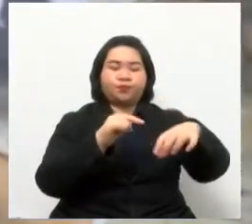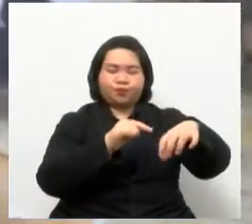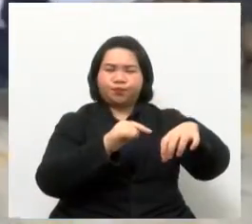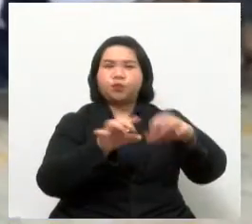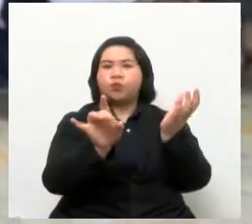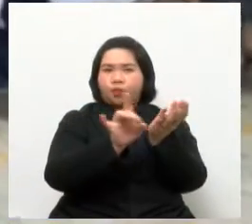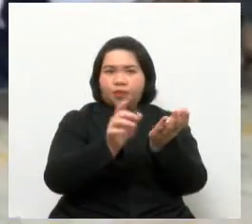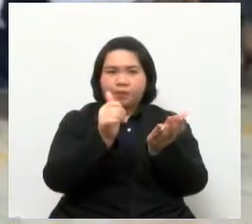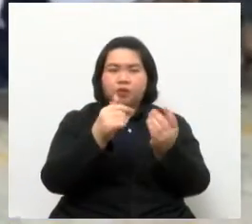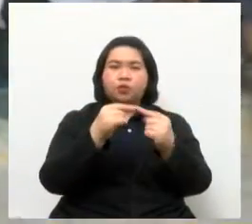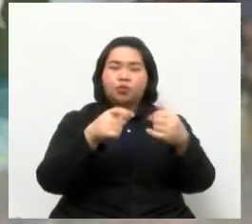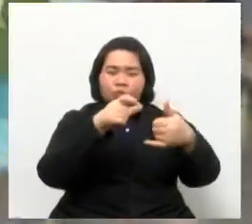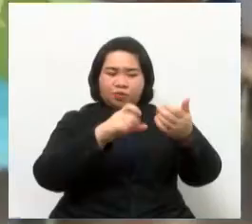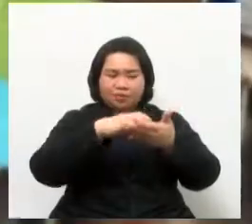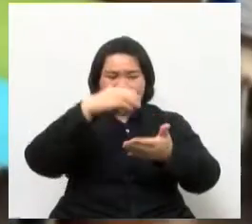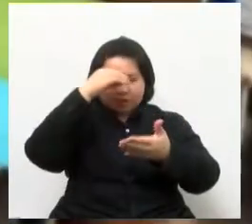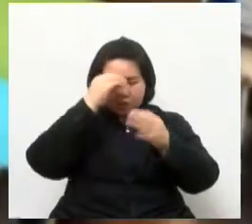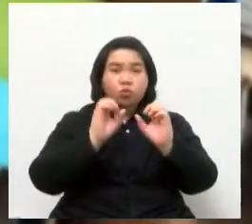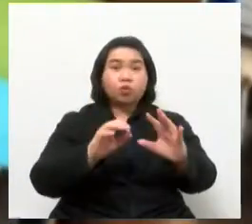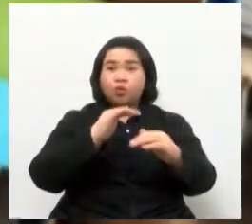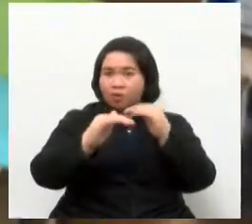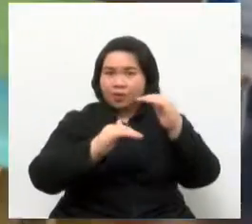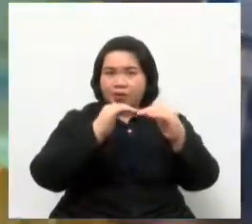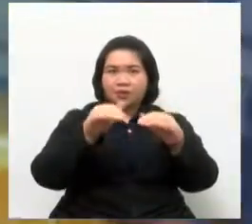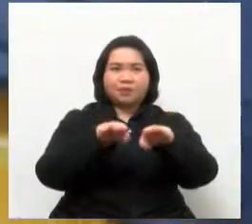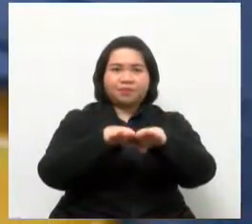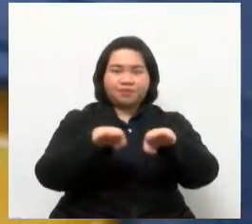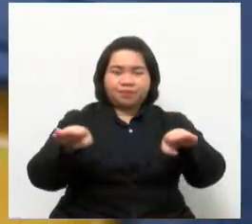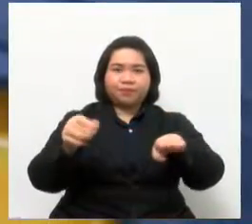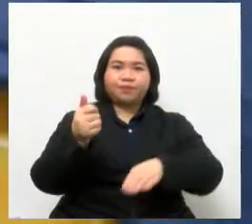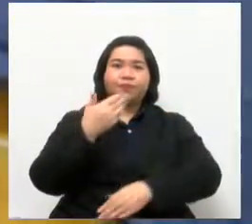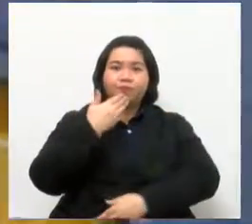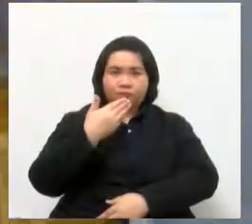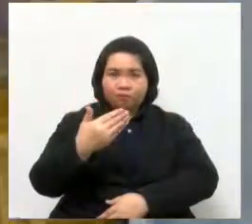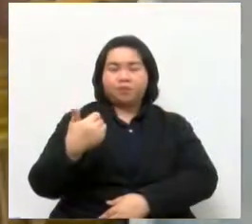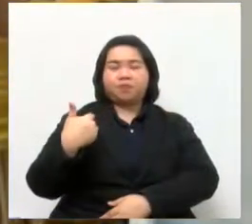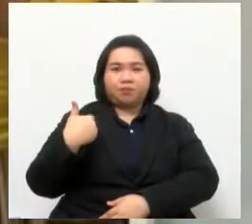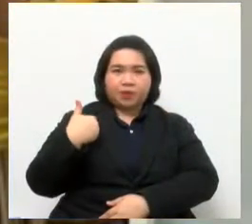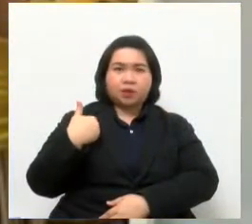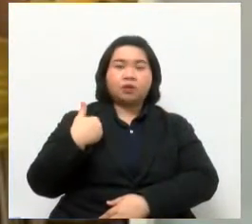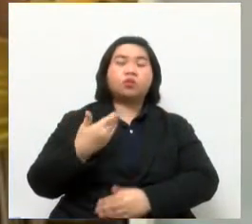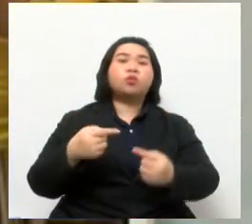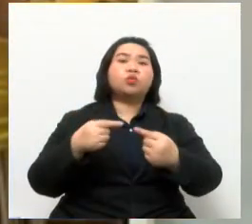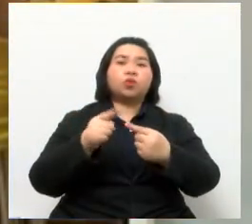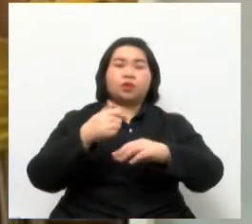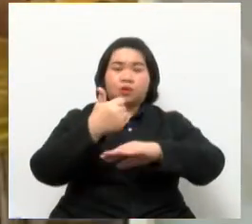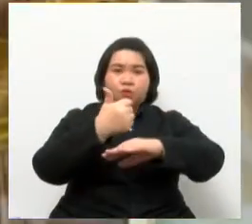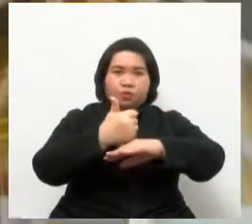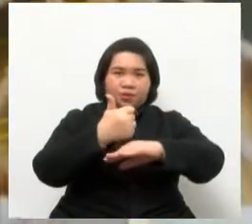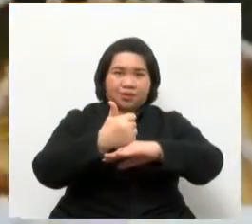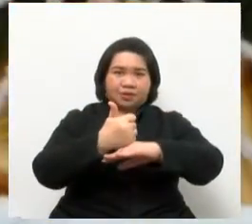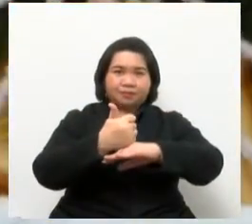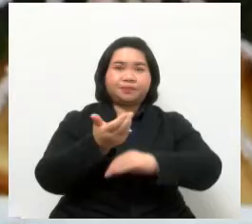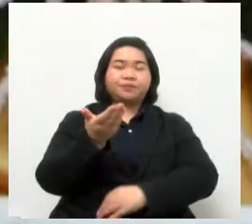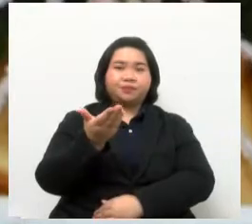ให้พร้อมในการพัฒนาผู้เรียนให้มีคุณภาพและมาตรฐานอย่างยั่งยืนภายใต้การนำของนายดำเนินเพียรค้า